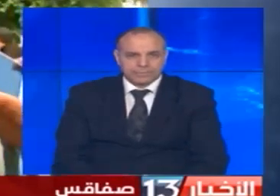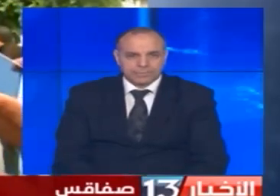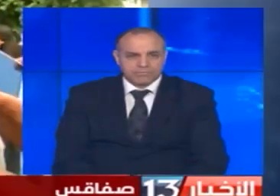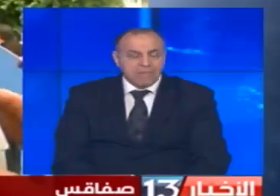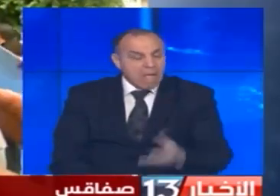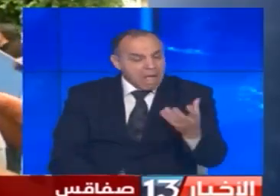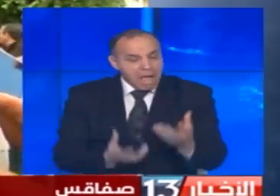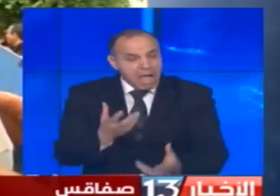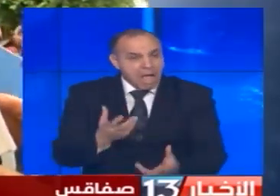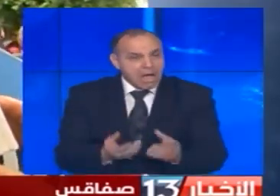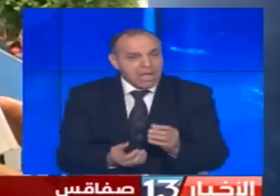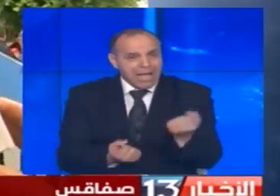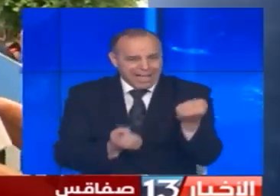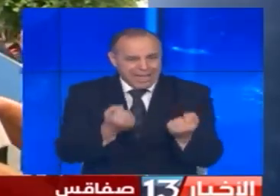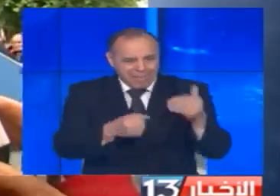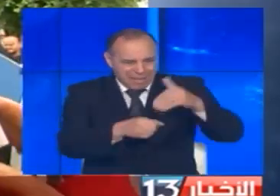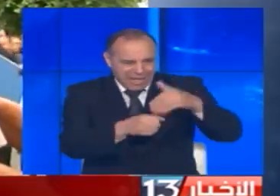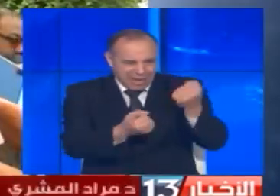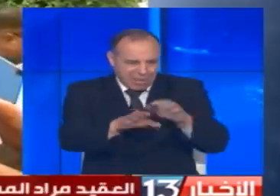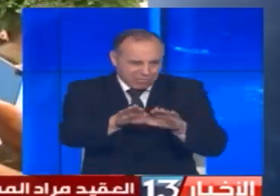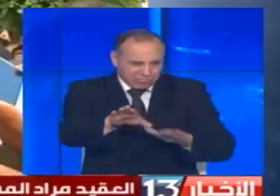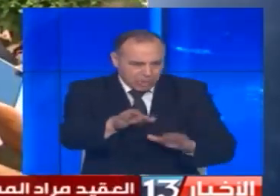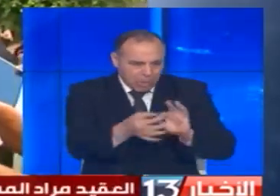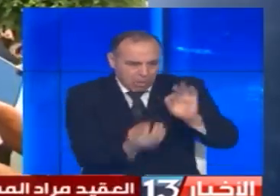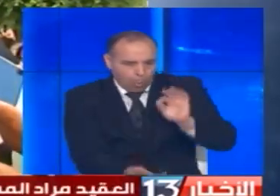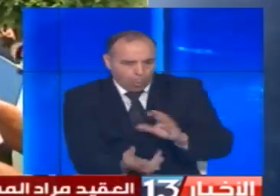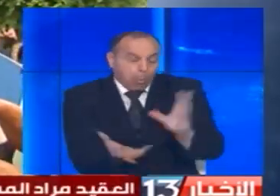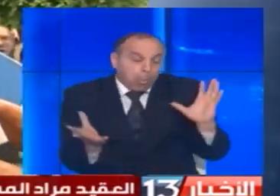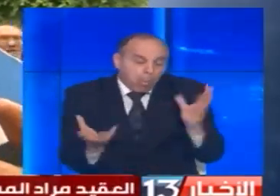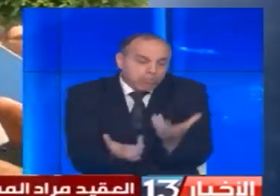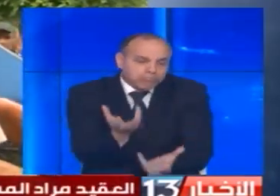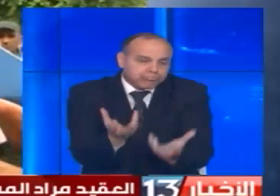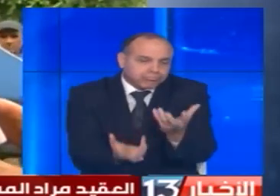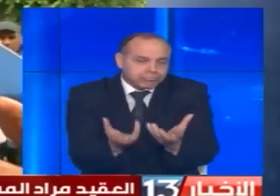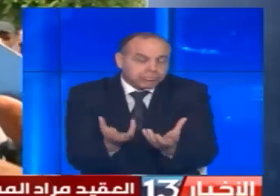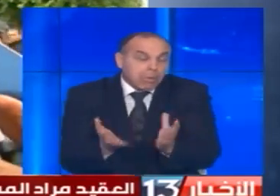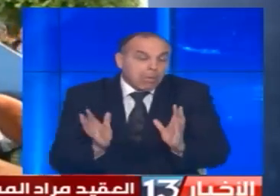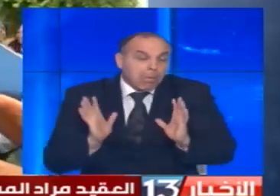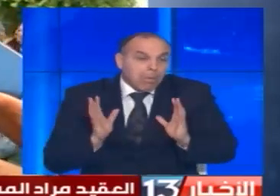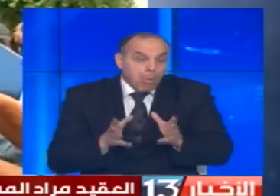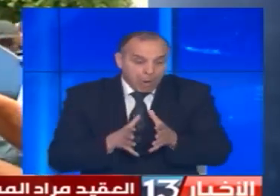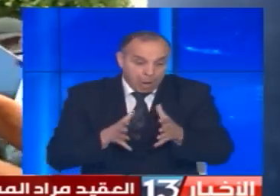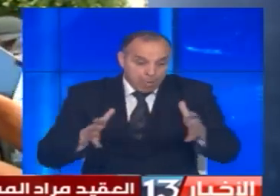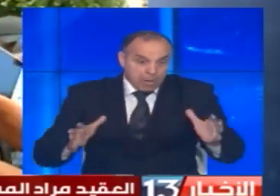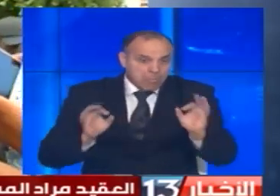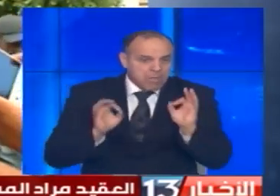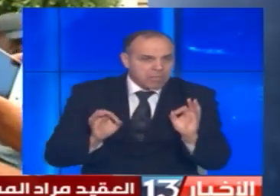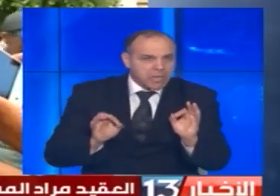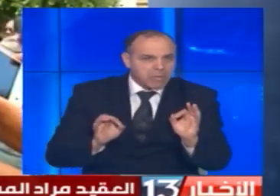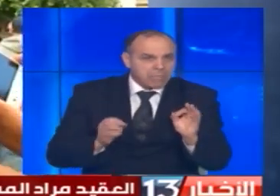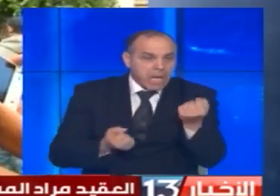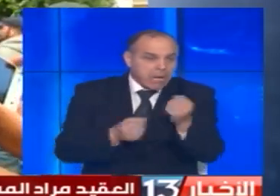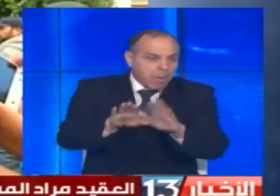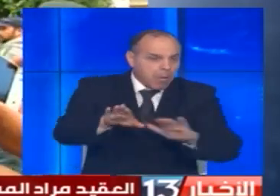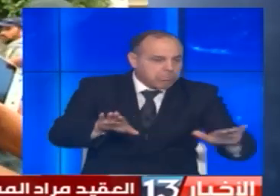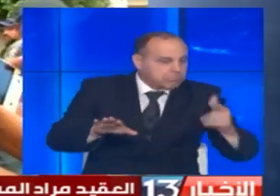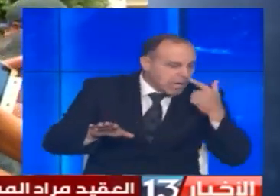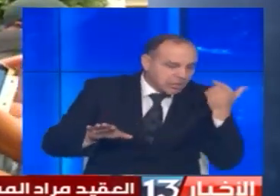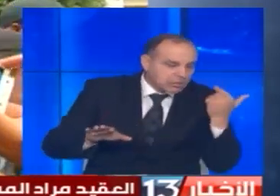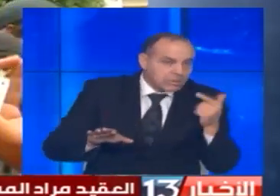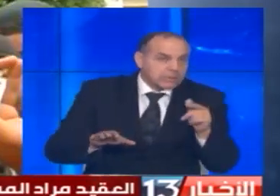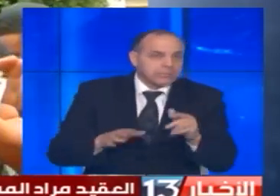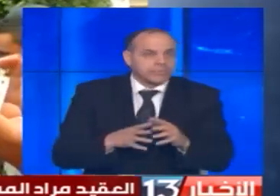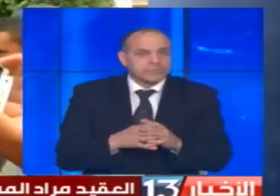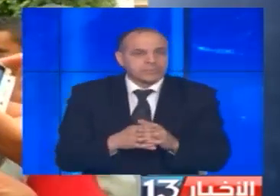حريق اندلع في سيارة داخل المأوى، المأوى حتى وما عندناش المساحة نتاعو بالتحديد وعدد سيارات اللي فيه، إلا